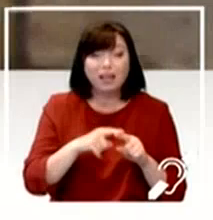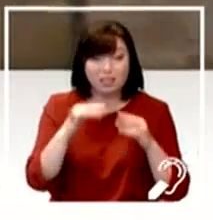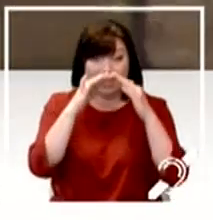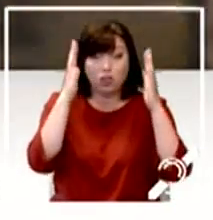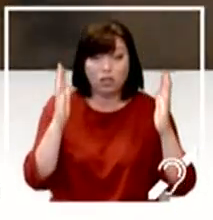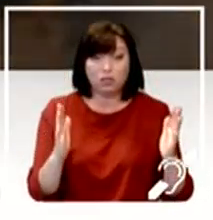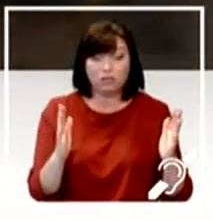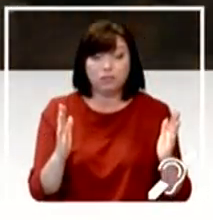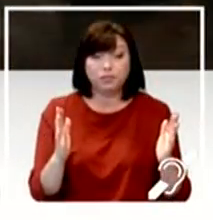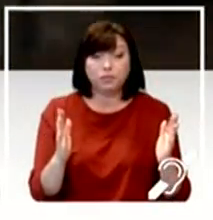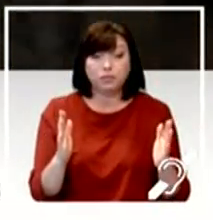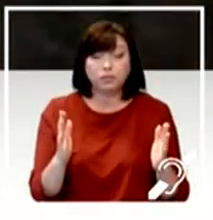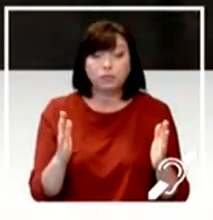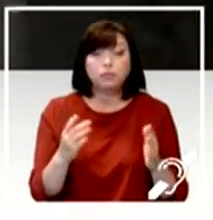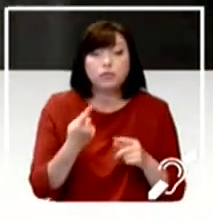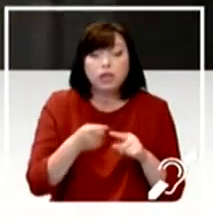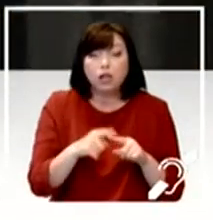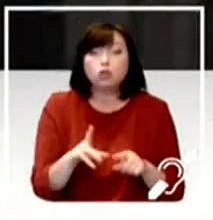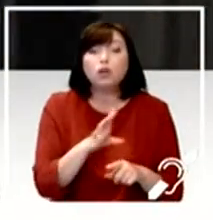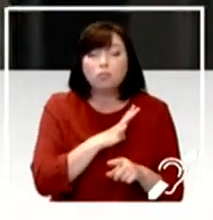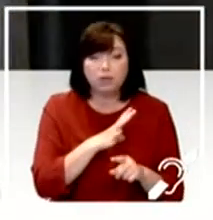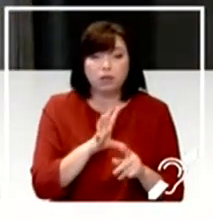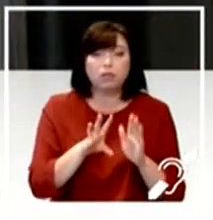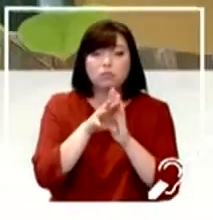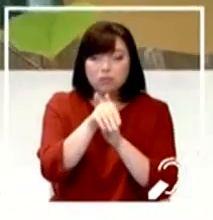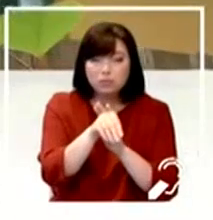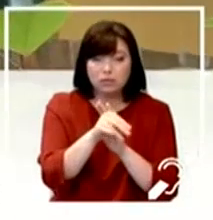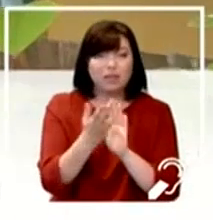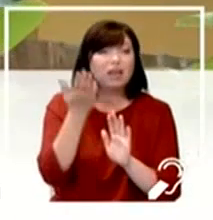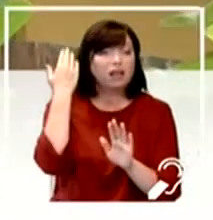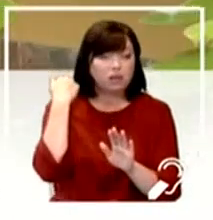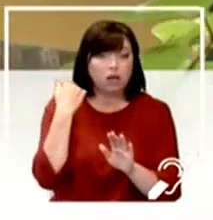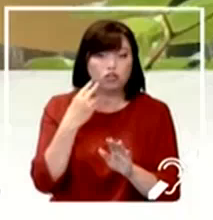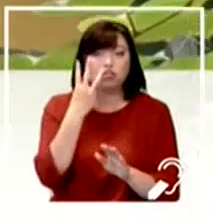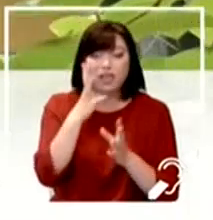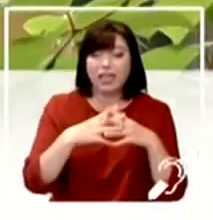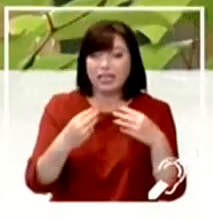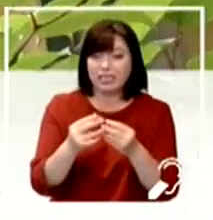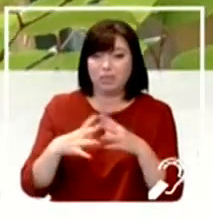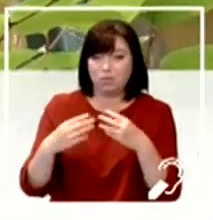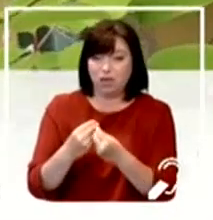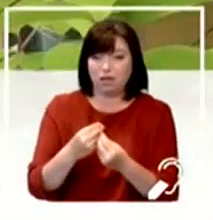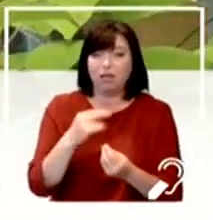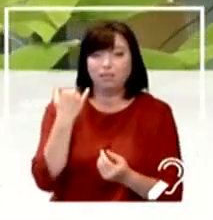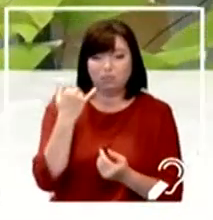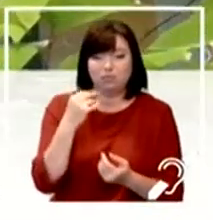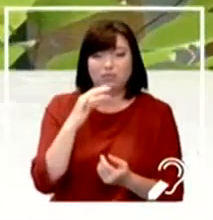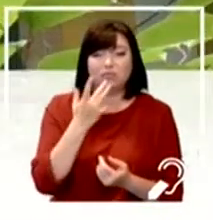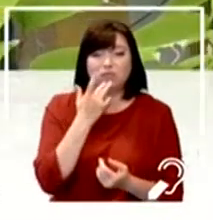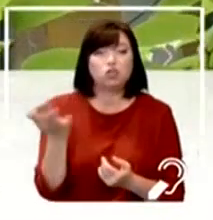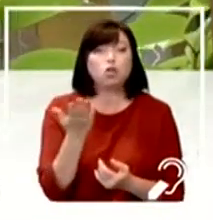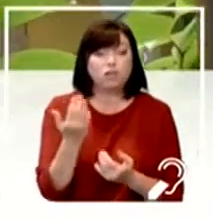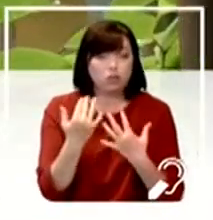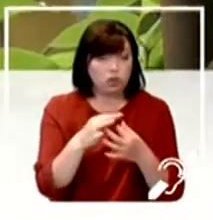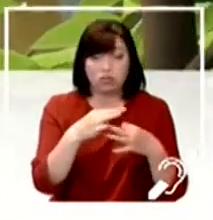imobil, care era găzduit în trecut de 3 familii sovietici, acum este